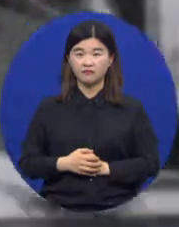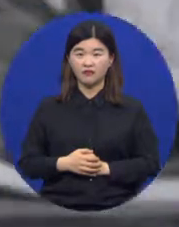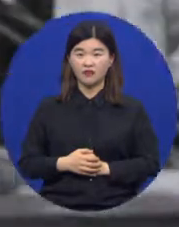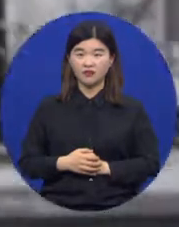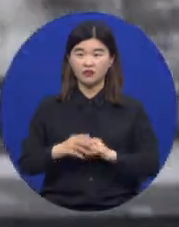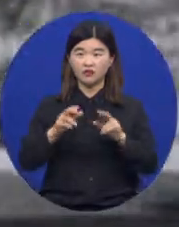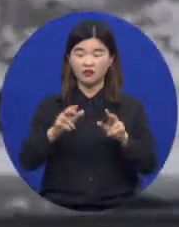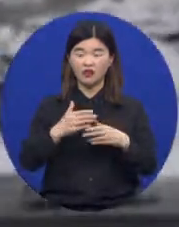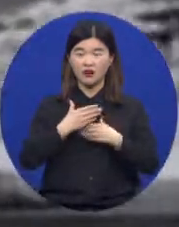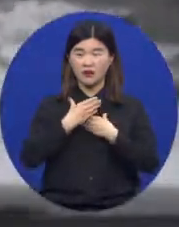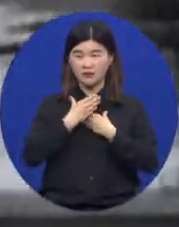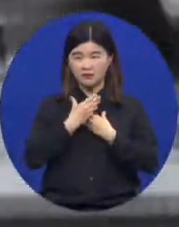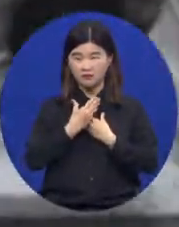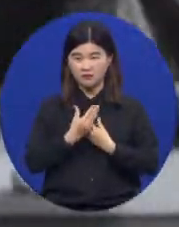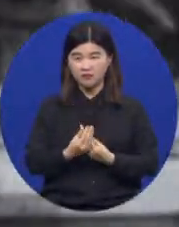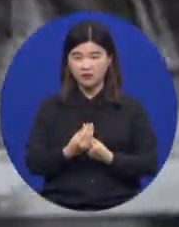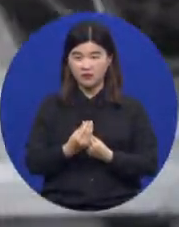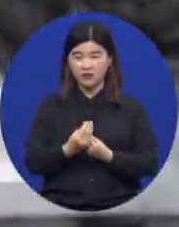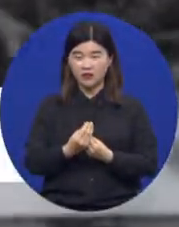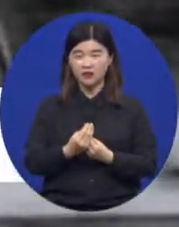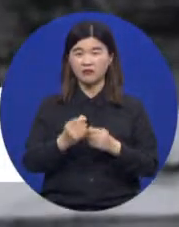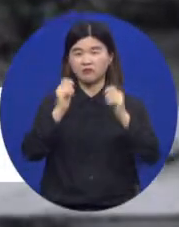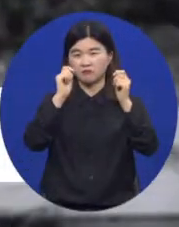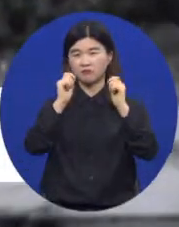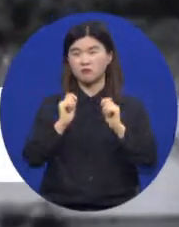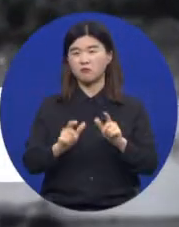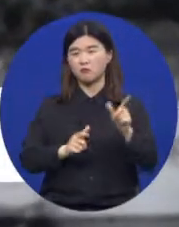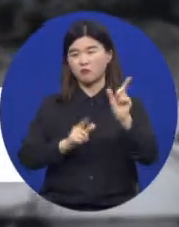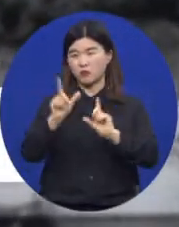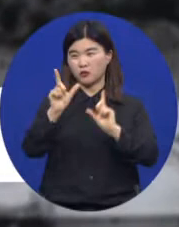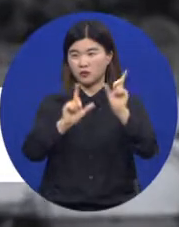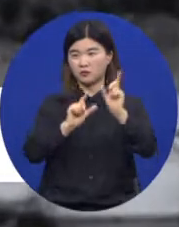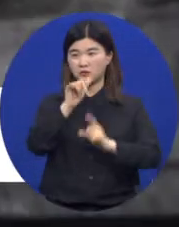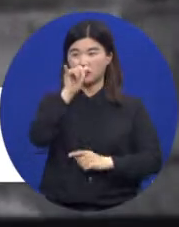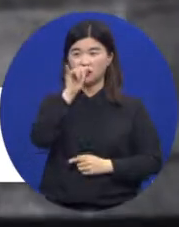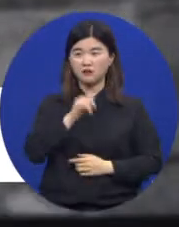풍어와 안전을 기원하는 영등굿도 인상적입니다.